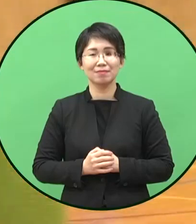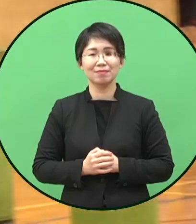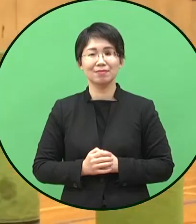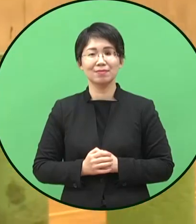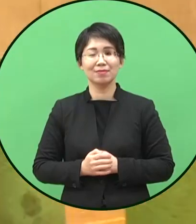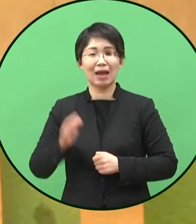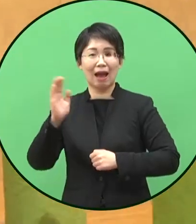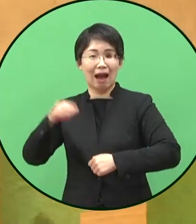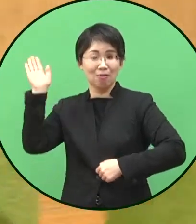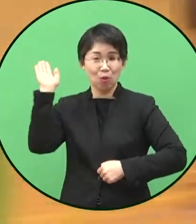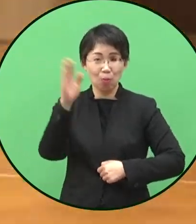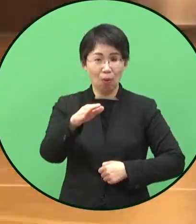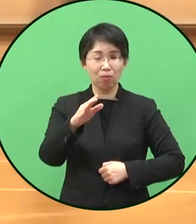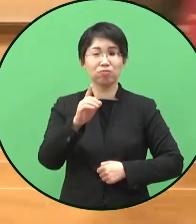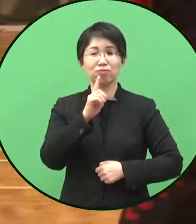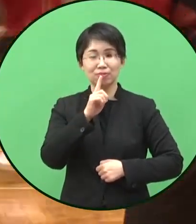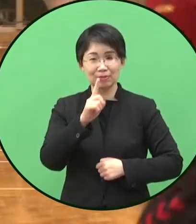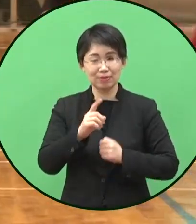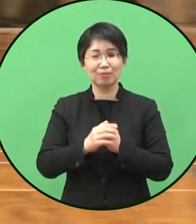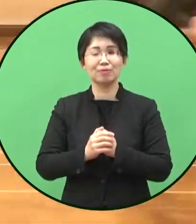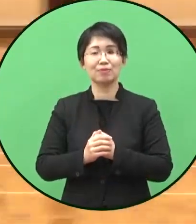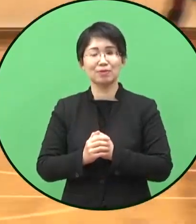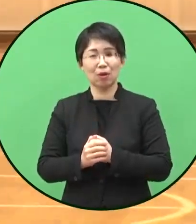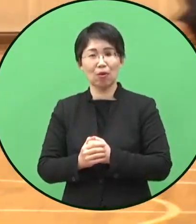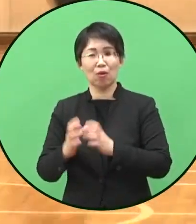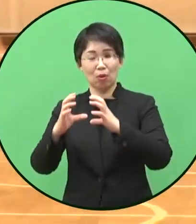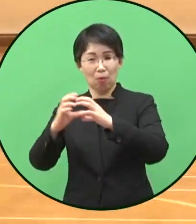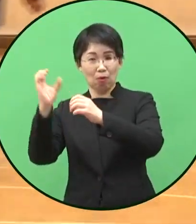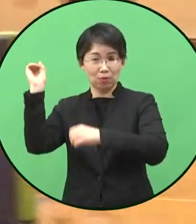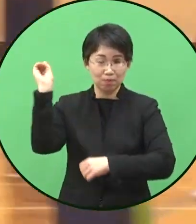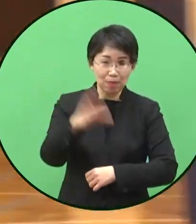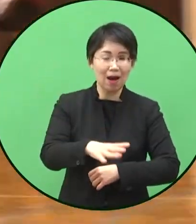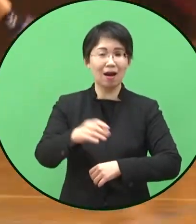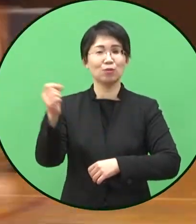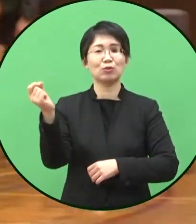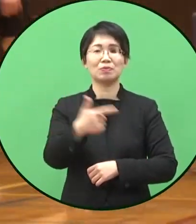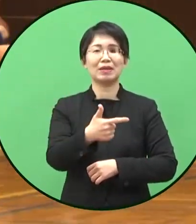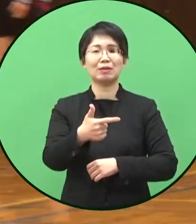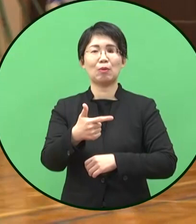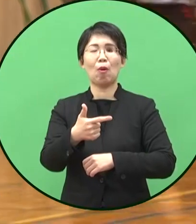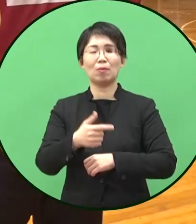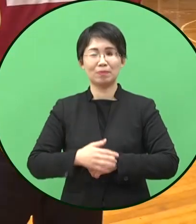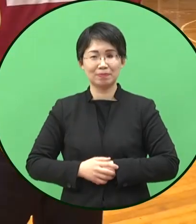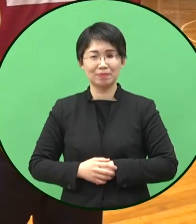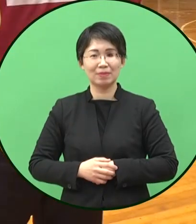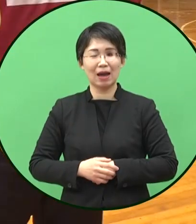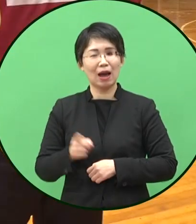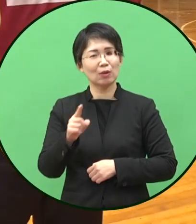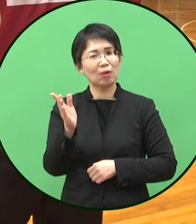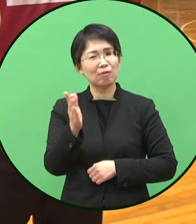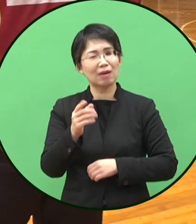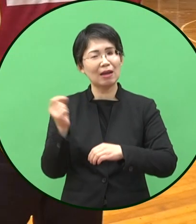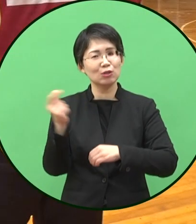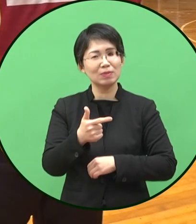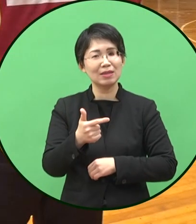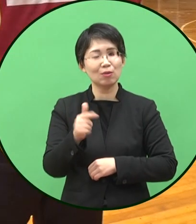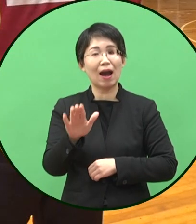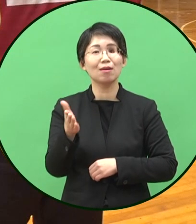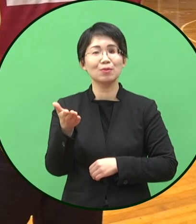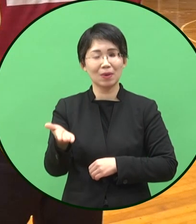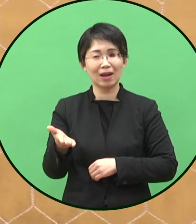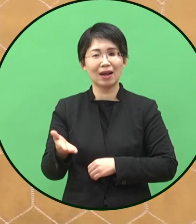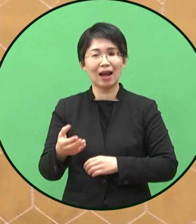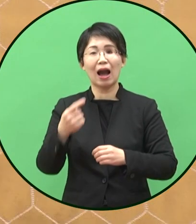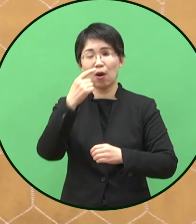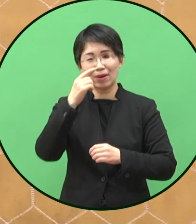ハンドボールというと目が追いつかないほどのシュートスピードどれほどのスピードなのか ゴール